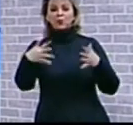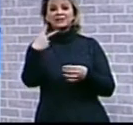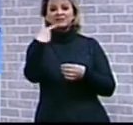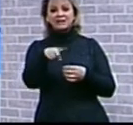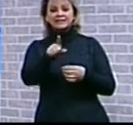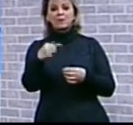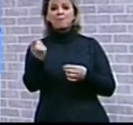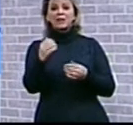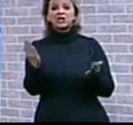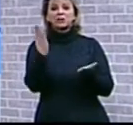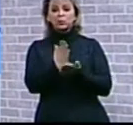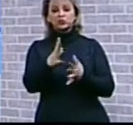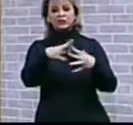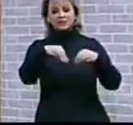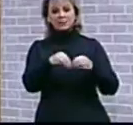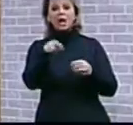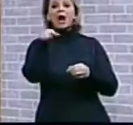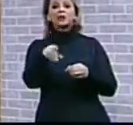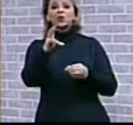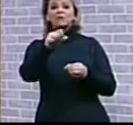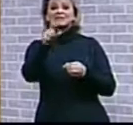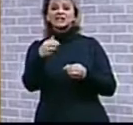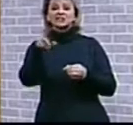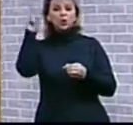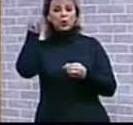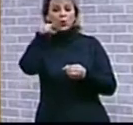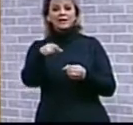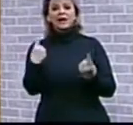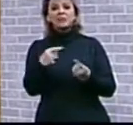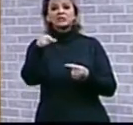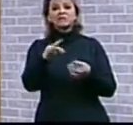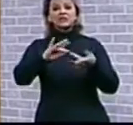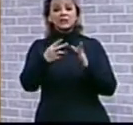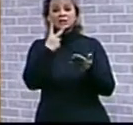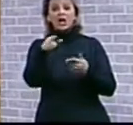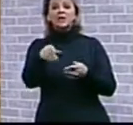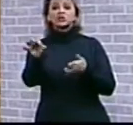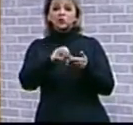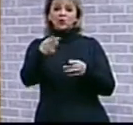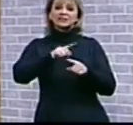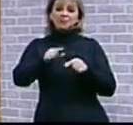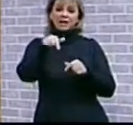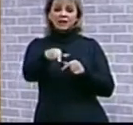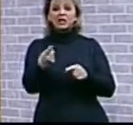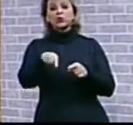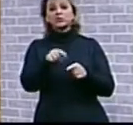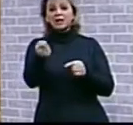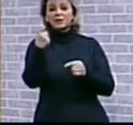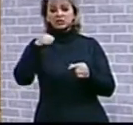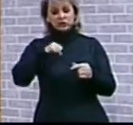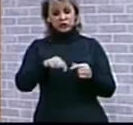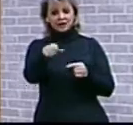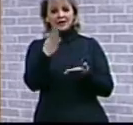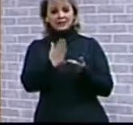20 малоимущих семей. Ну, новозеландских кроликов мы вычитали в интернете, что они скороспелые кролики, и у них немножко прослойка